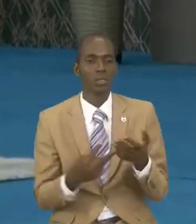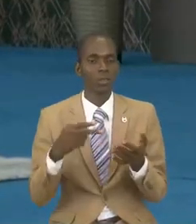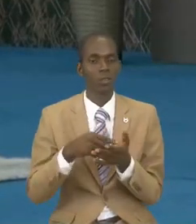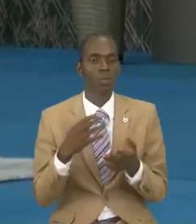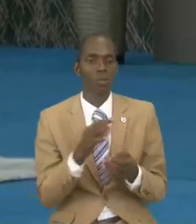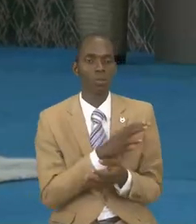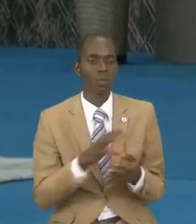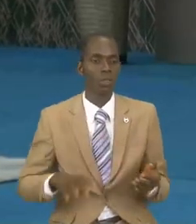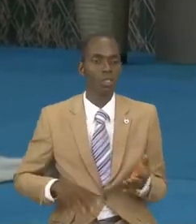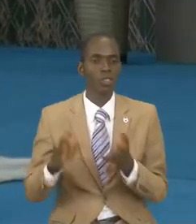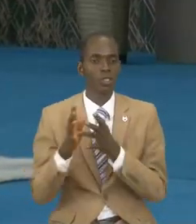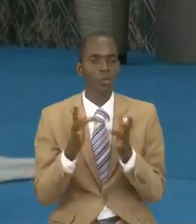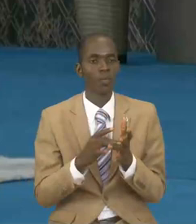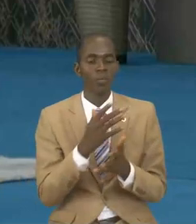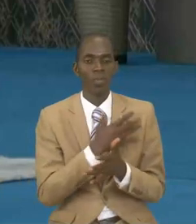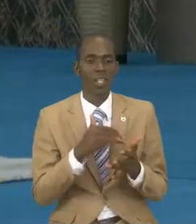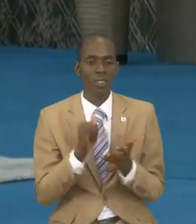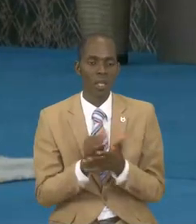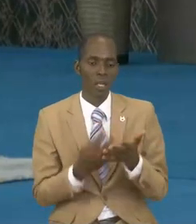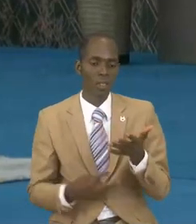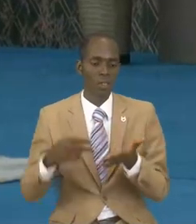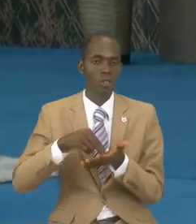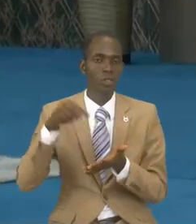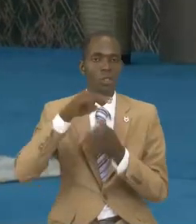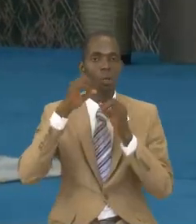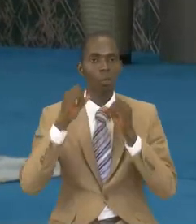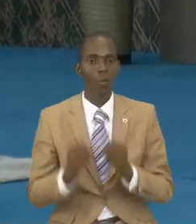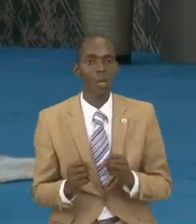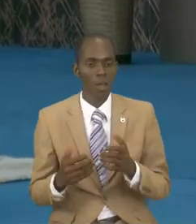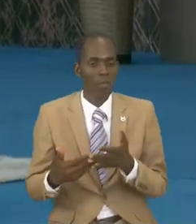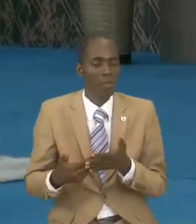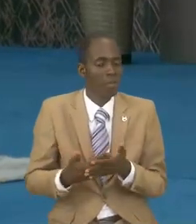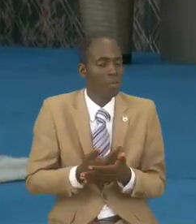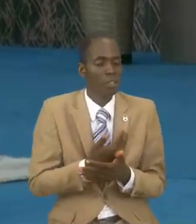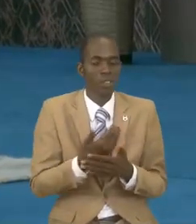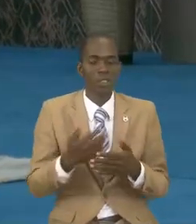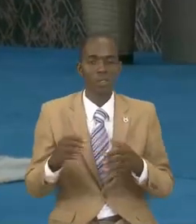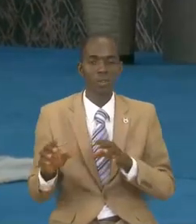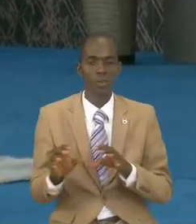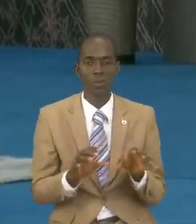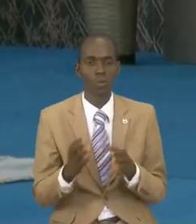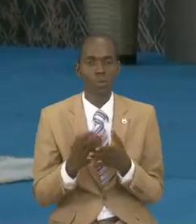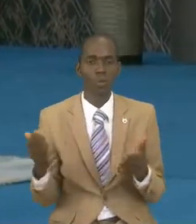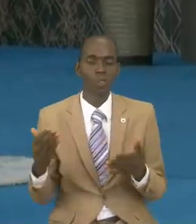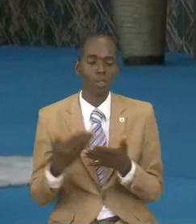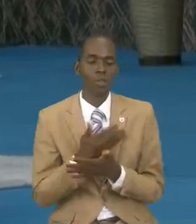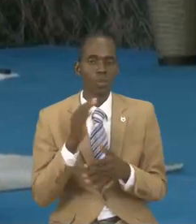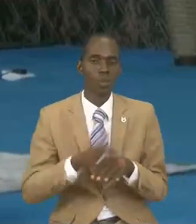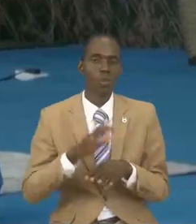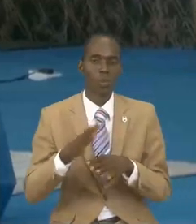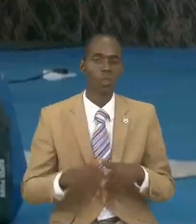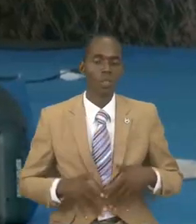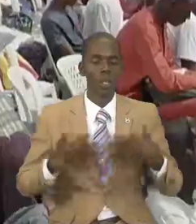nous déclarons la résurrection de Christ, et cette puissance de résurrection à nouveau rentre dans ta